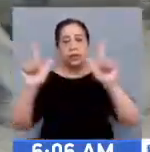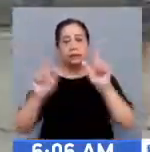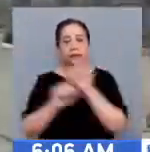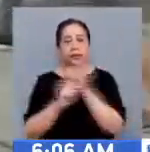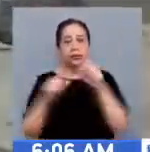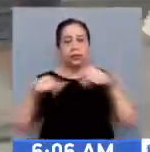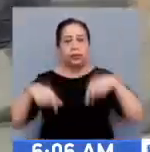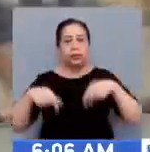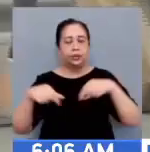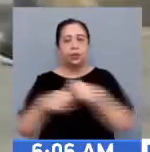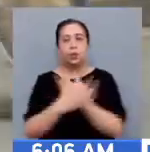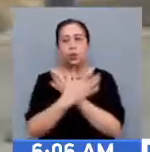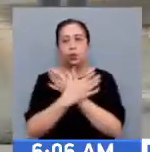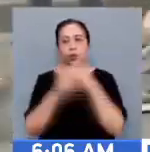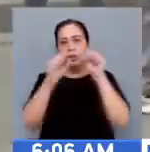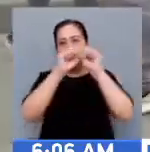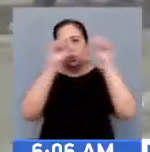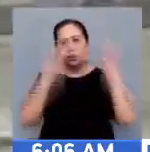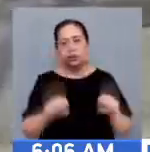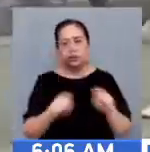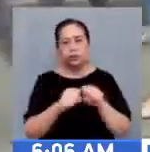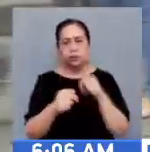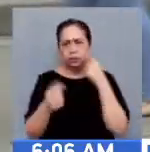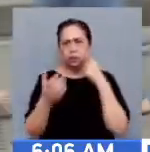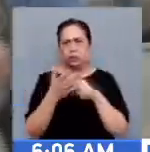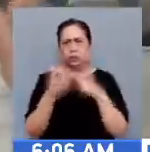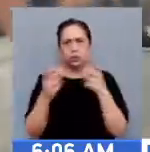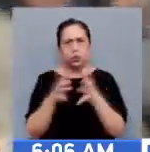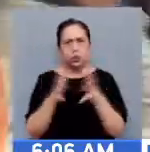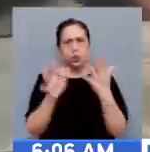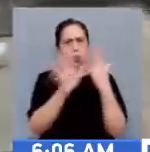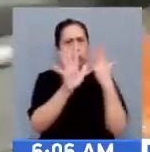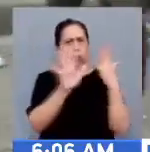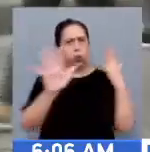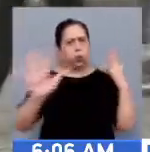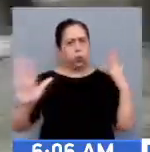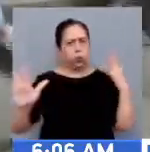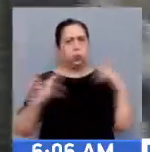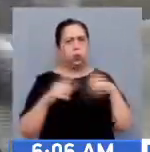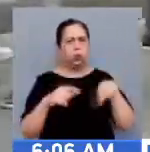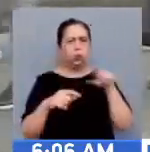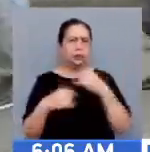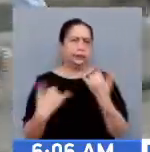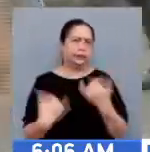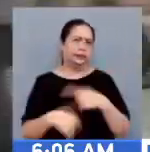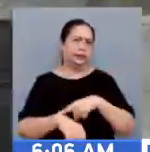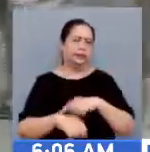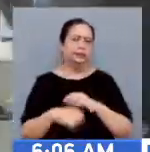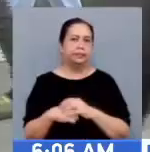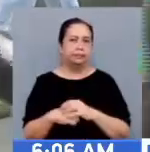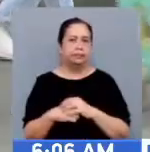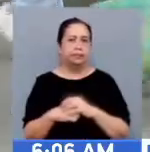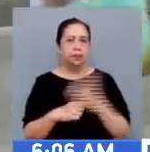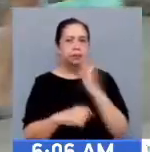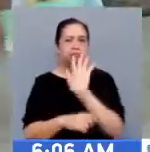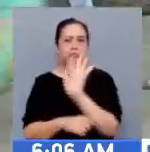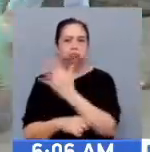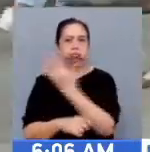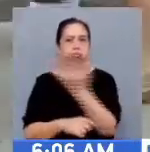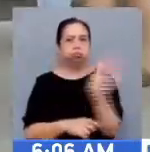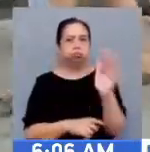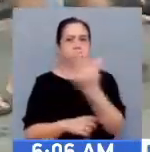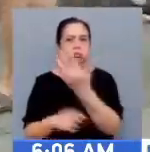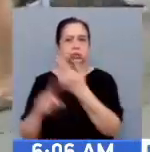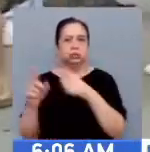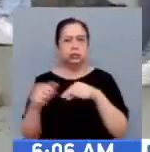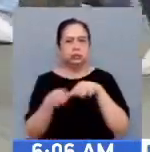Monumento Station. Kita nyo naman, napakahaba na ang pila sa mga oras na ito. paikot ng pila hanggang sa dulo ng kalsadang ito.